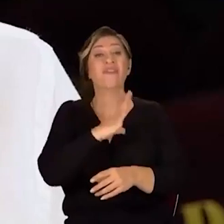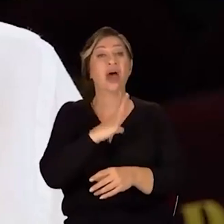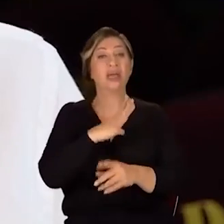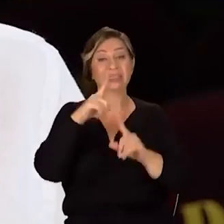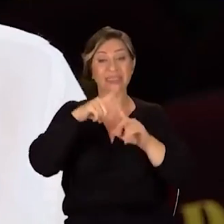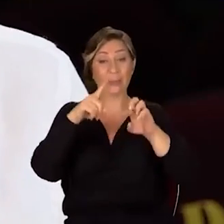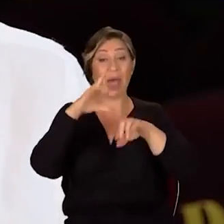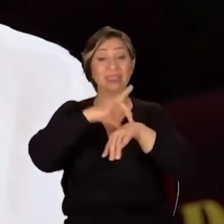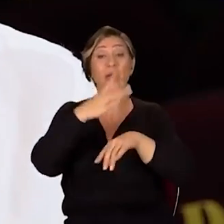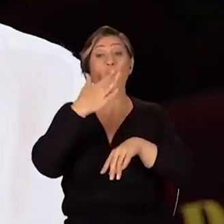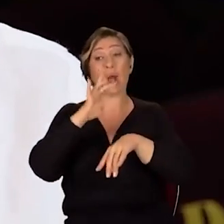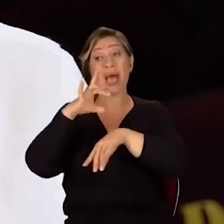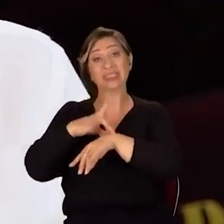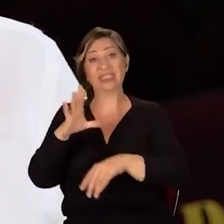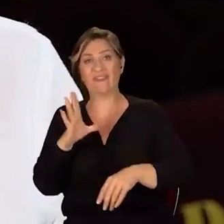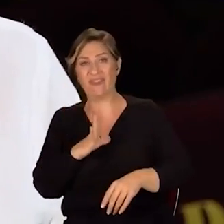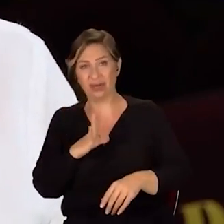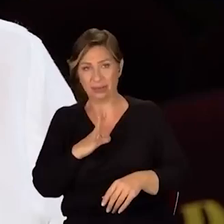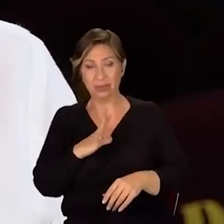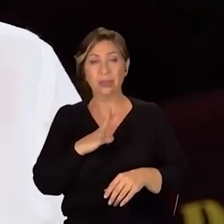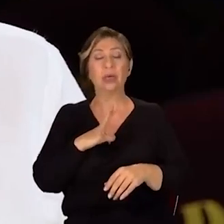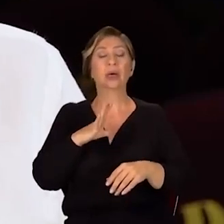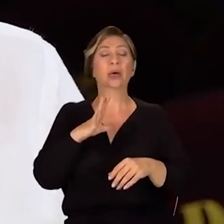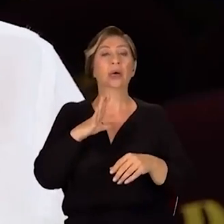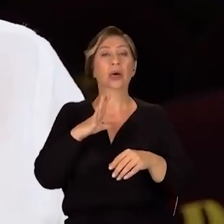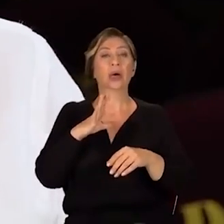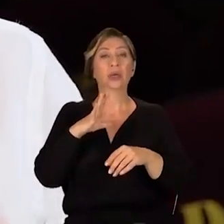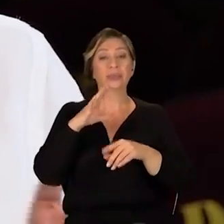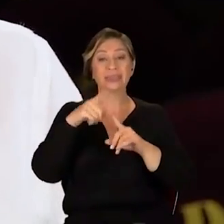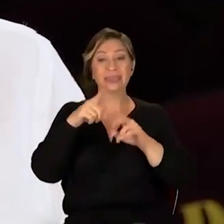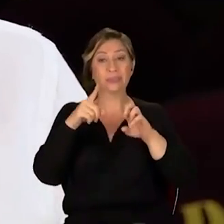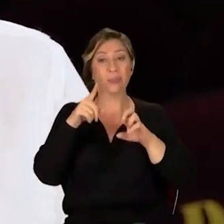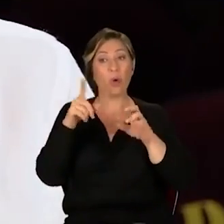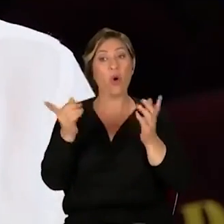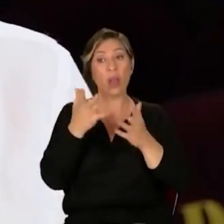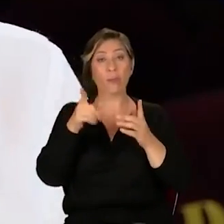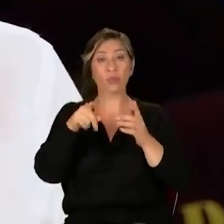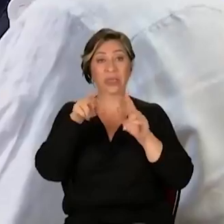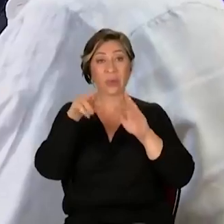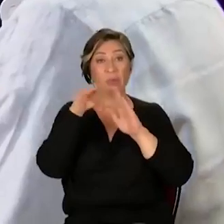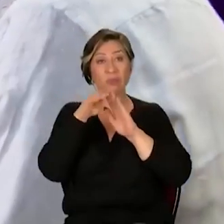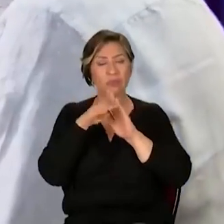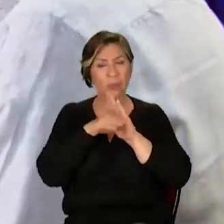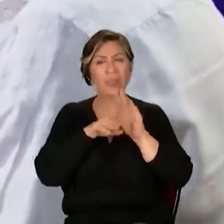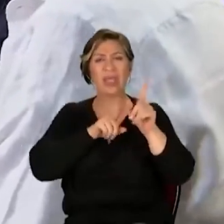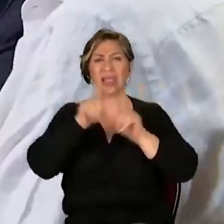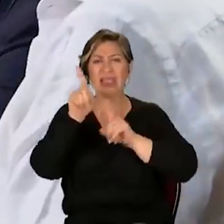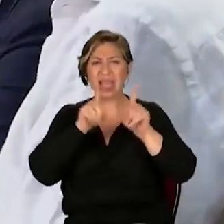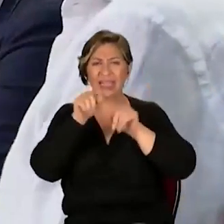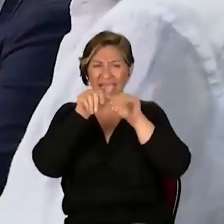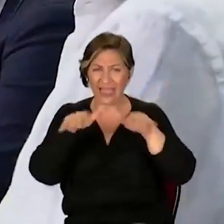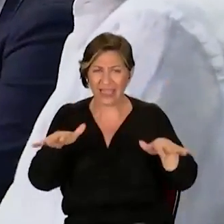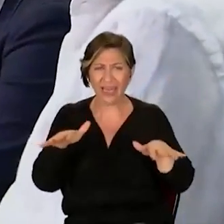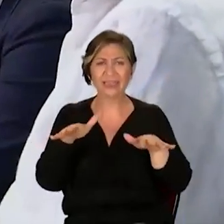tıpta hastalık yok, hasta vardır. Dolayısıyla da böyle bu tür programlar, işte internetteki